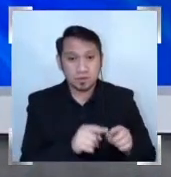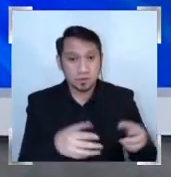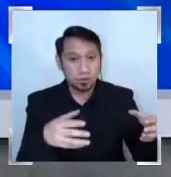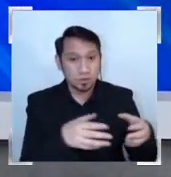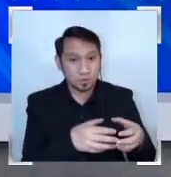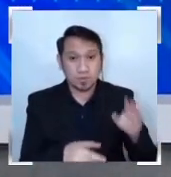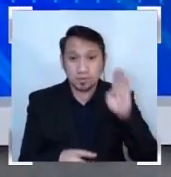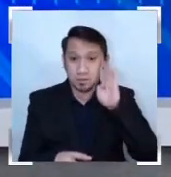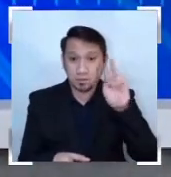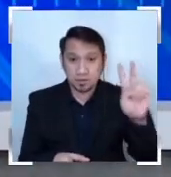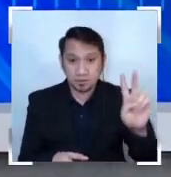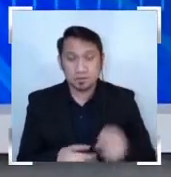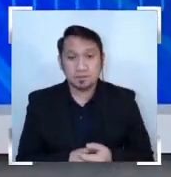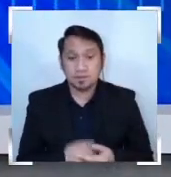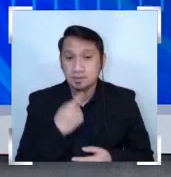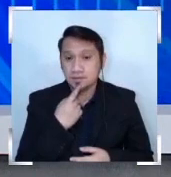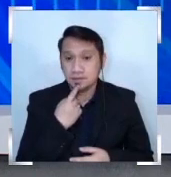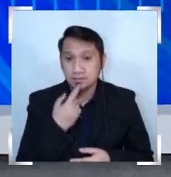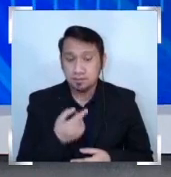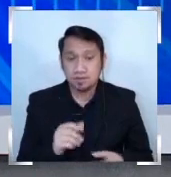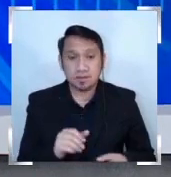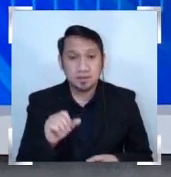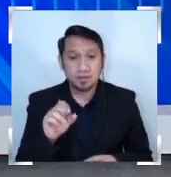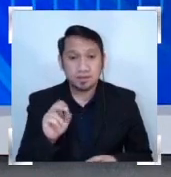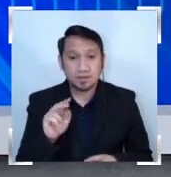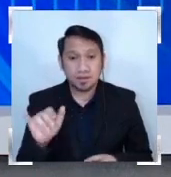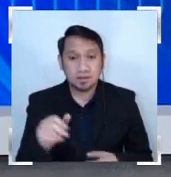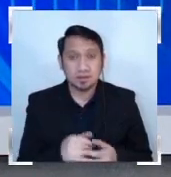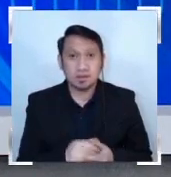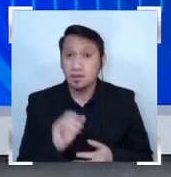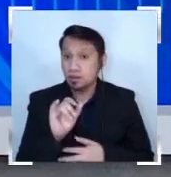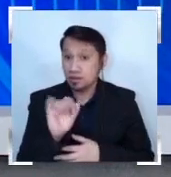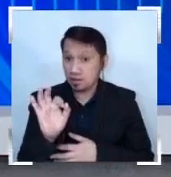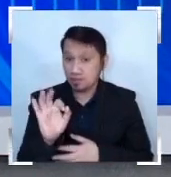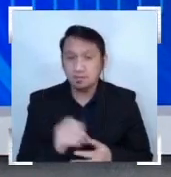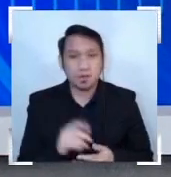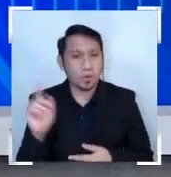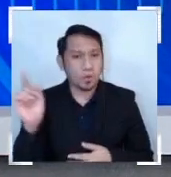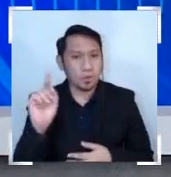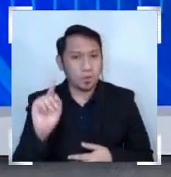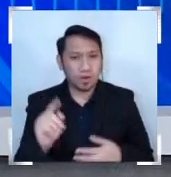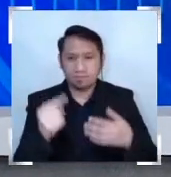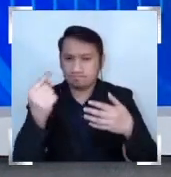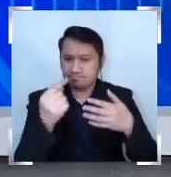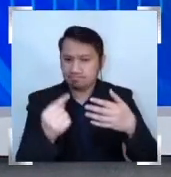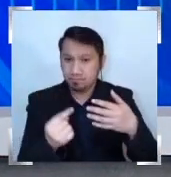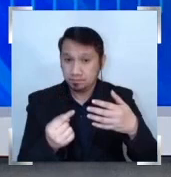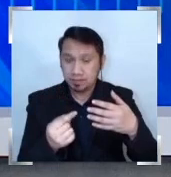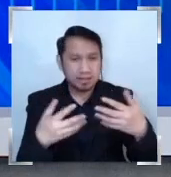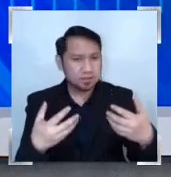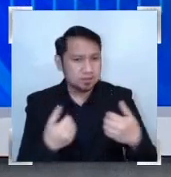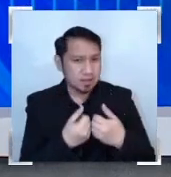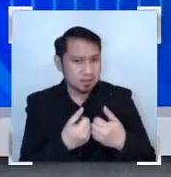Marcos. Ayon po yan kay Finance Secretary Sunny Dominguez. At kung sakali, ano nga ba ang mga hamong kakaharapin ni